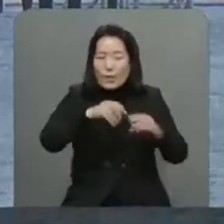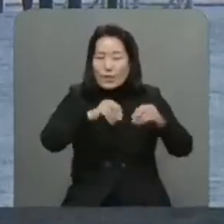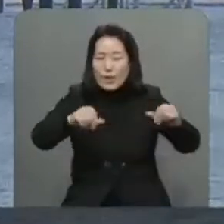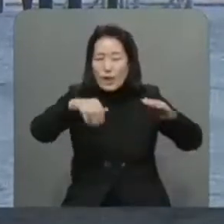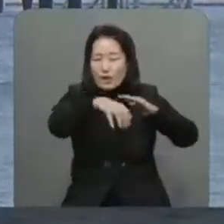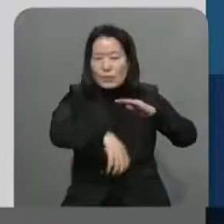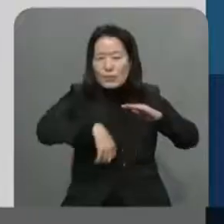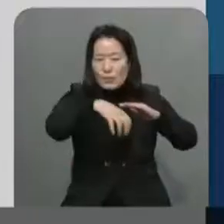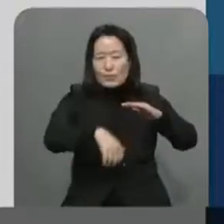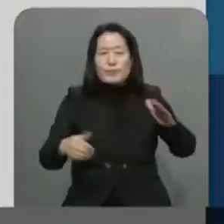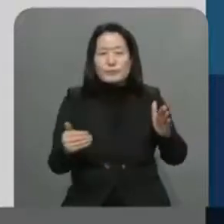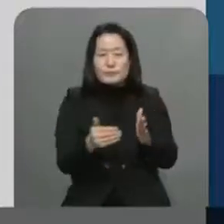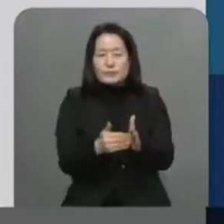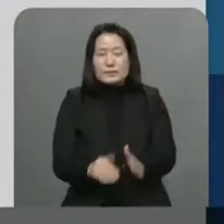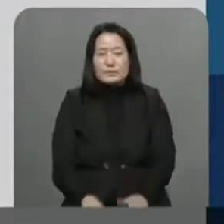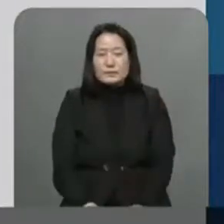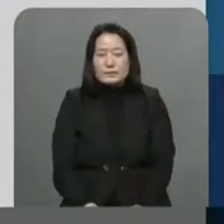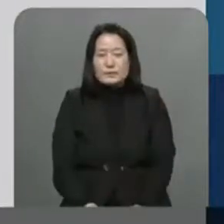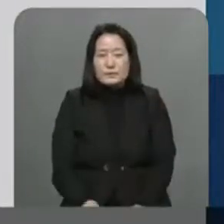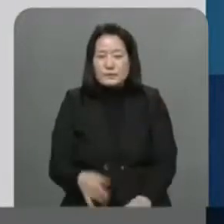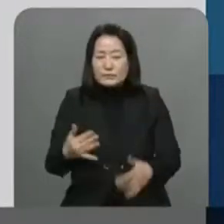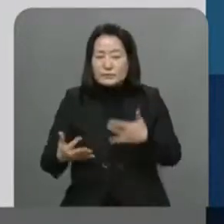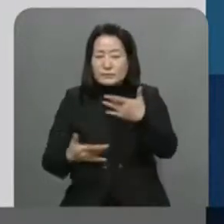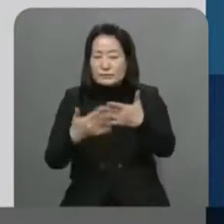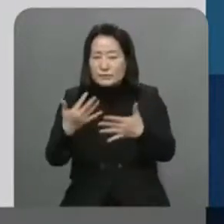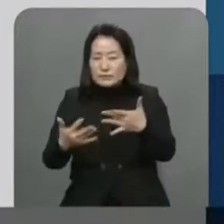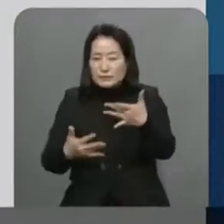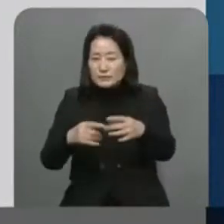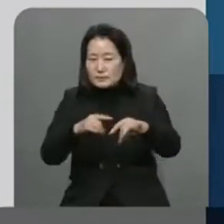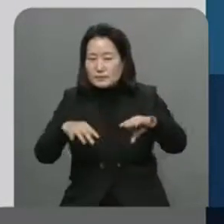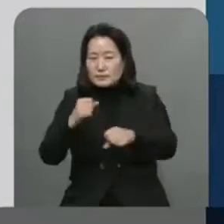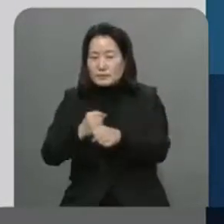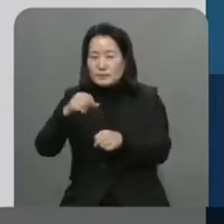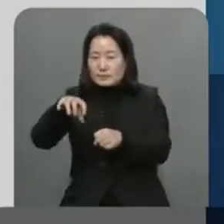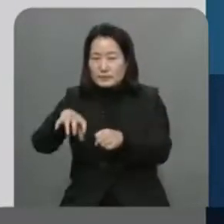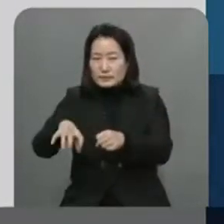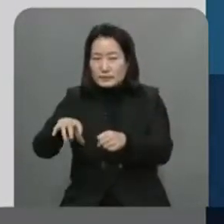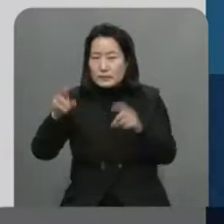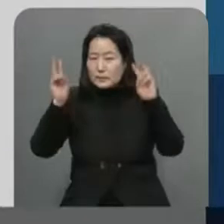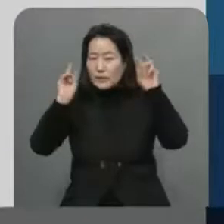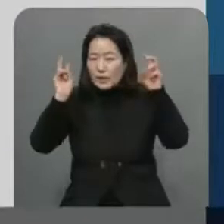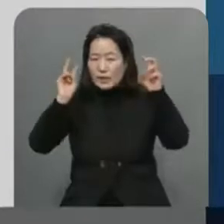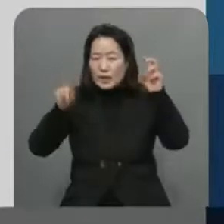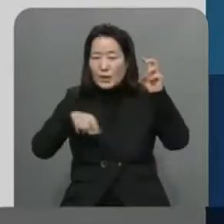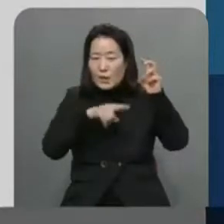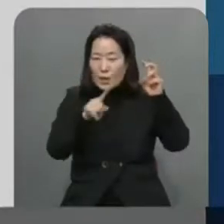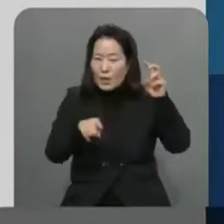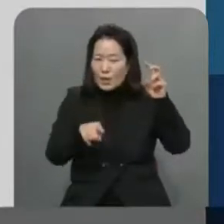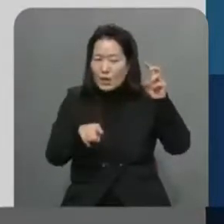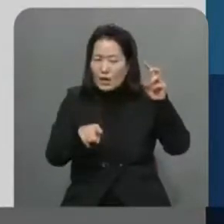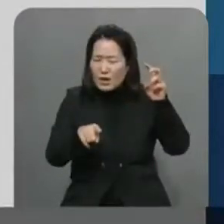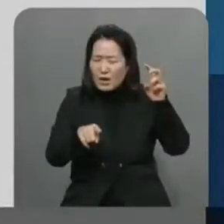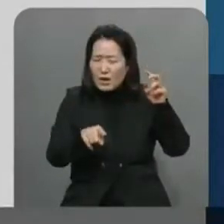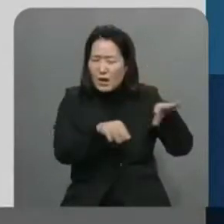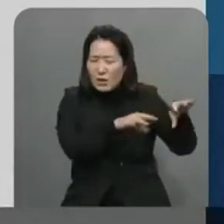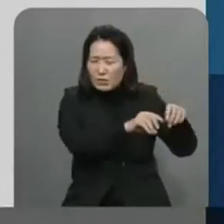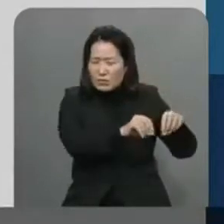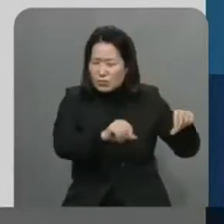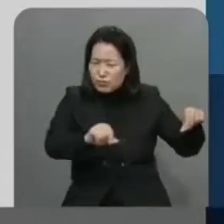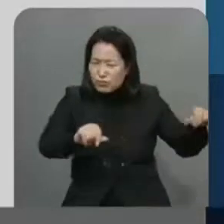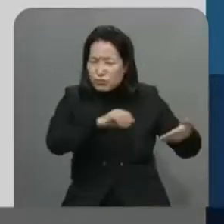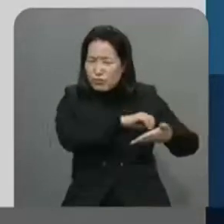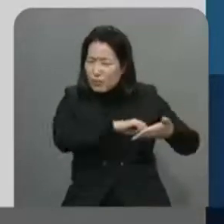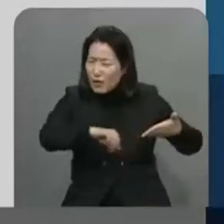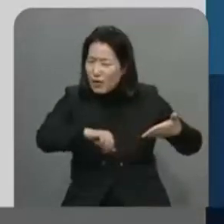알려졌습니다 아닌 화력 발전소 시공사 측은 발전소 건설이 해안 침식 에 미치는 영향은 미비하다 고